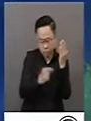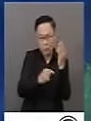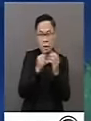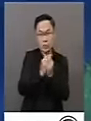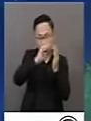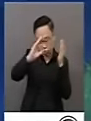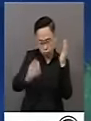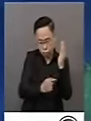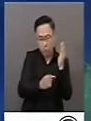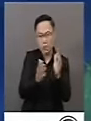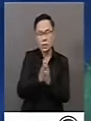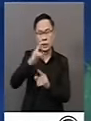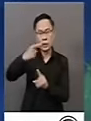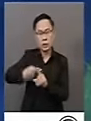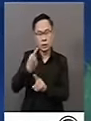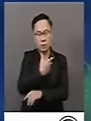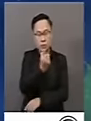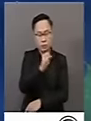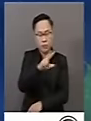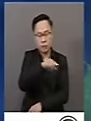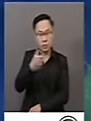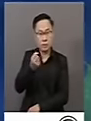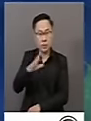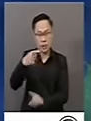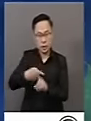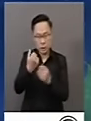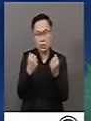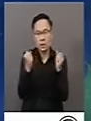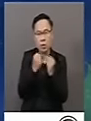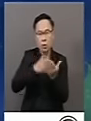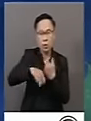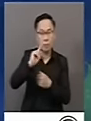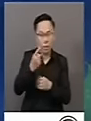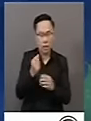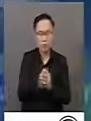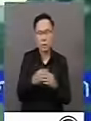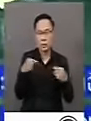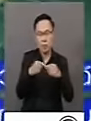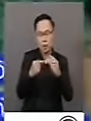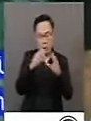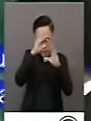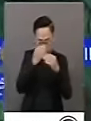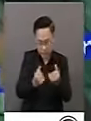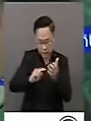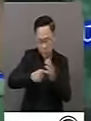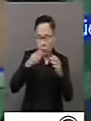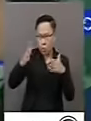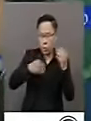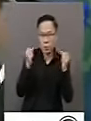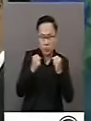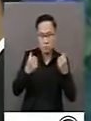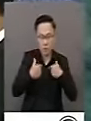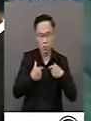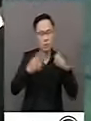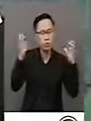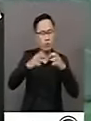ลงมาปกคลุมในช่วงของวันที่ 13-15มกราคมนี้นะครับในช่วงของตั้งแต่ค่ำคืนวันนี้ครับพื้นที่ที่ยังคงมี